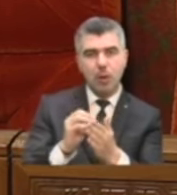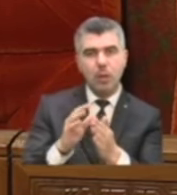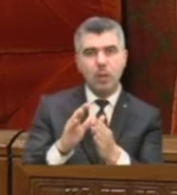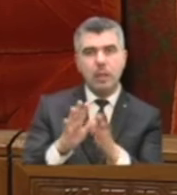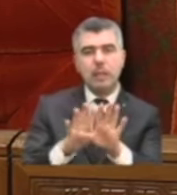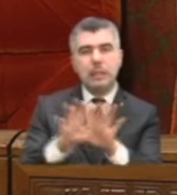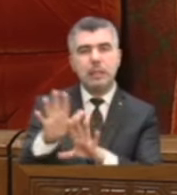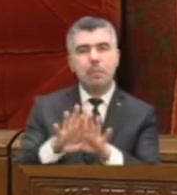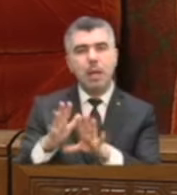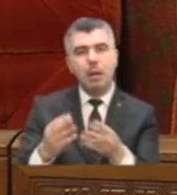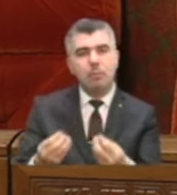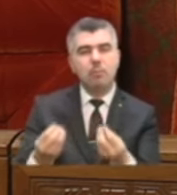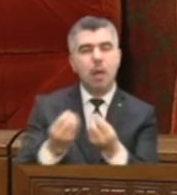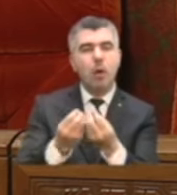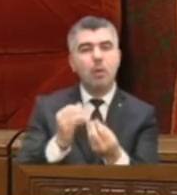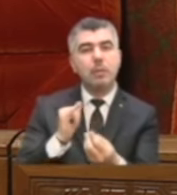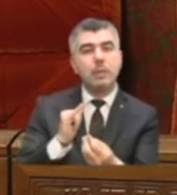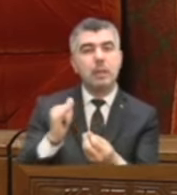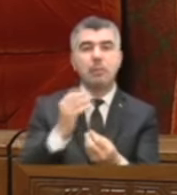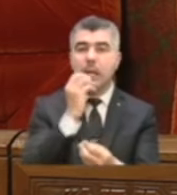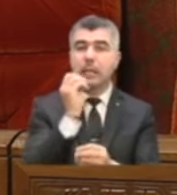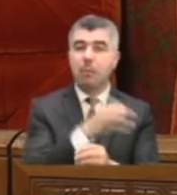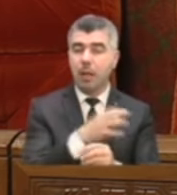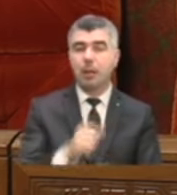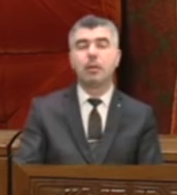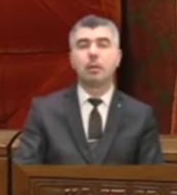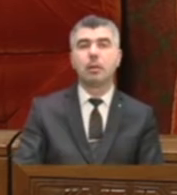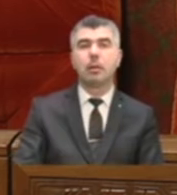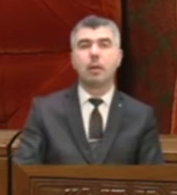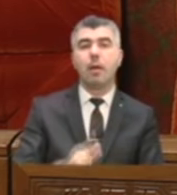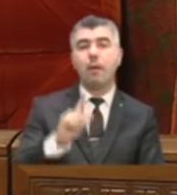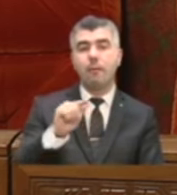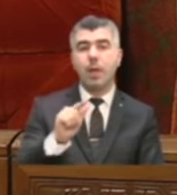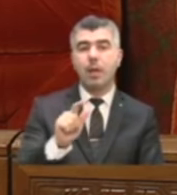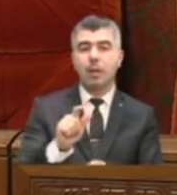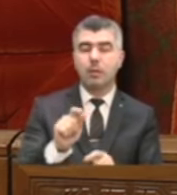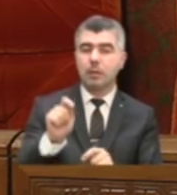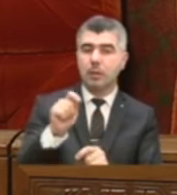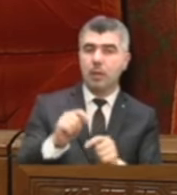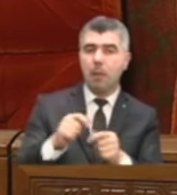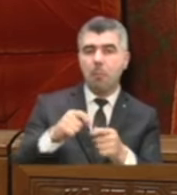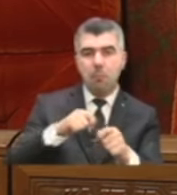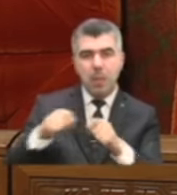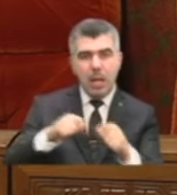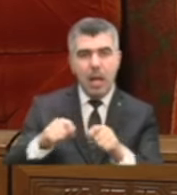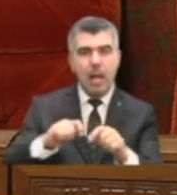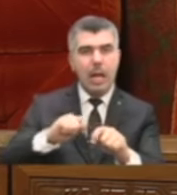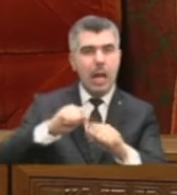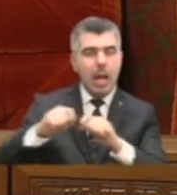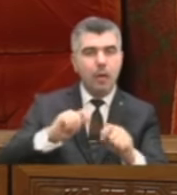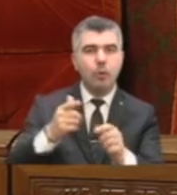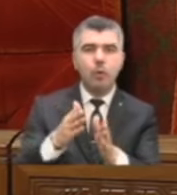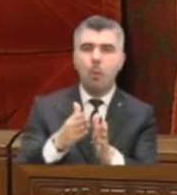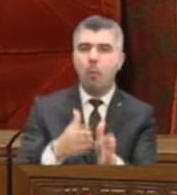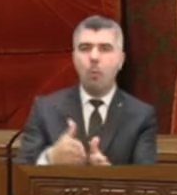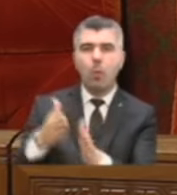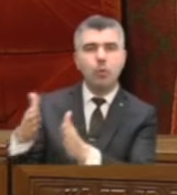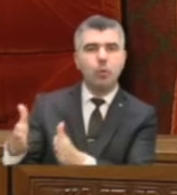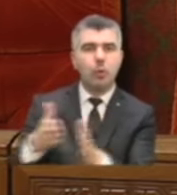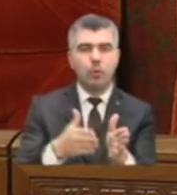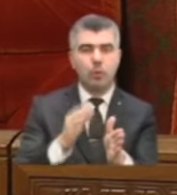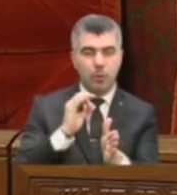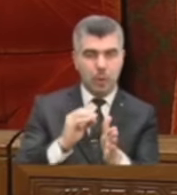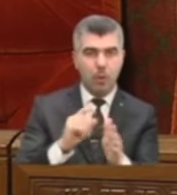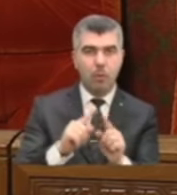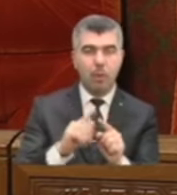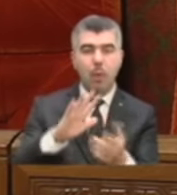المندمج والمستدام لهذه النفايات اللي غتمكن التثمين ديالها والتخلص ديالها من طريقة الايكولوجية والحتم الآثار ديالها على البيئة